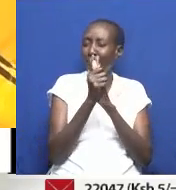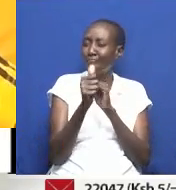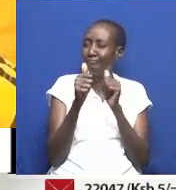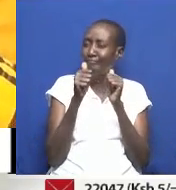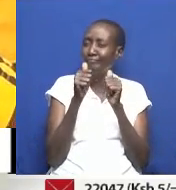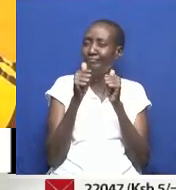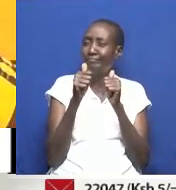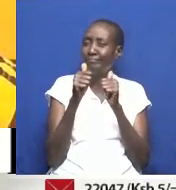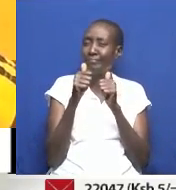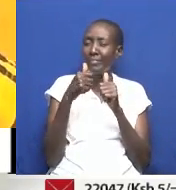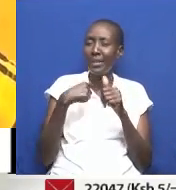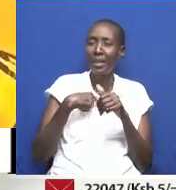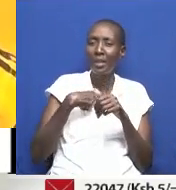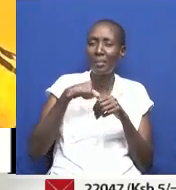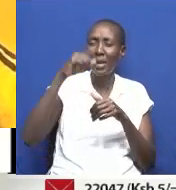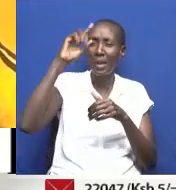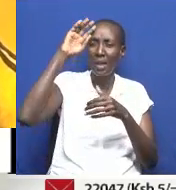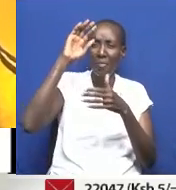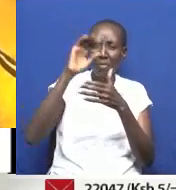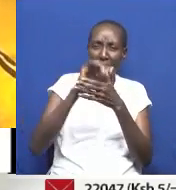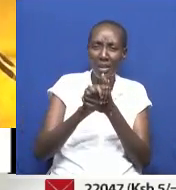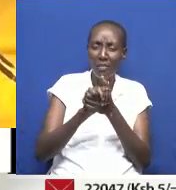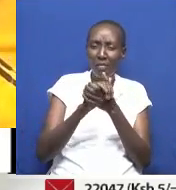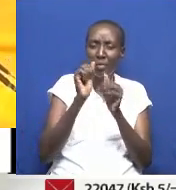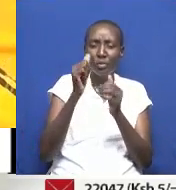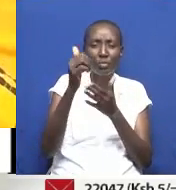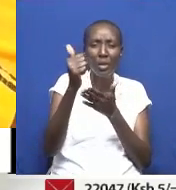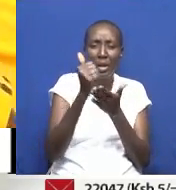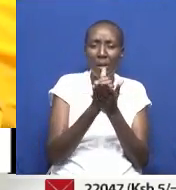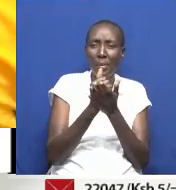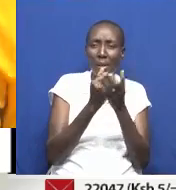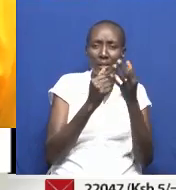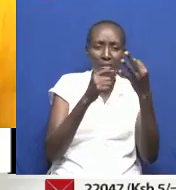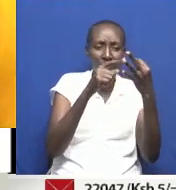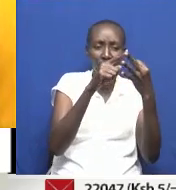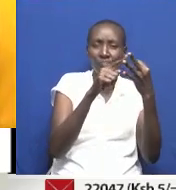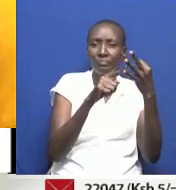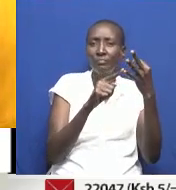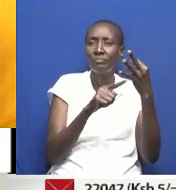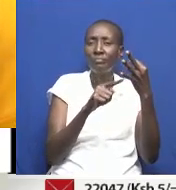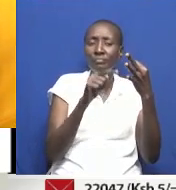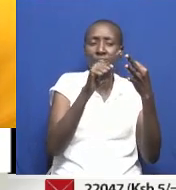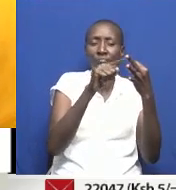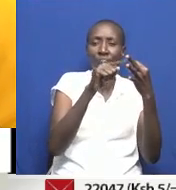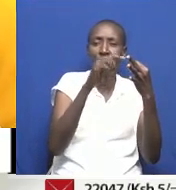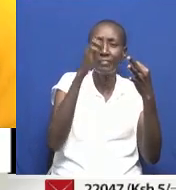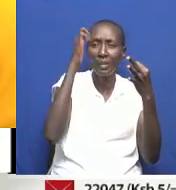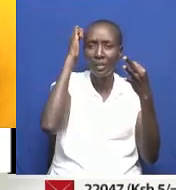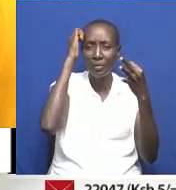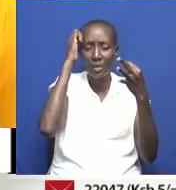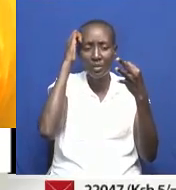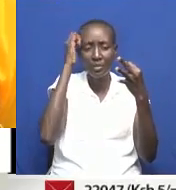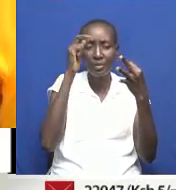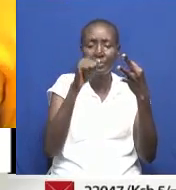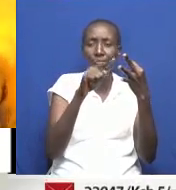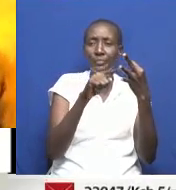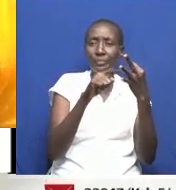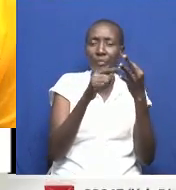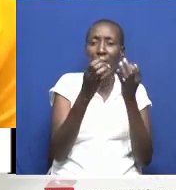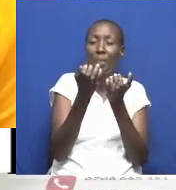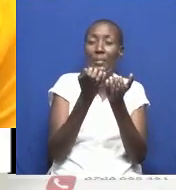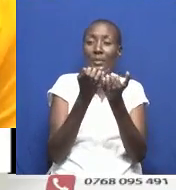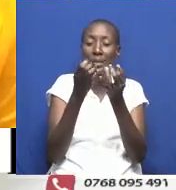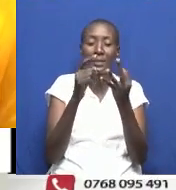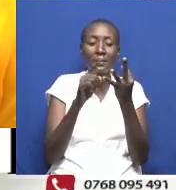sababu mimi naamini kuna mtu anaweza kuwa employed in three ways. Either education itakupatia kazi, biashara